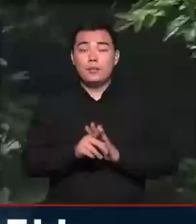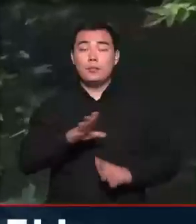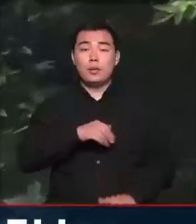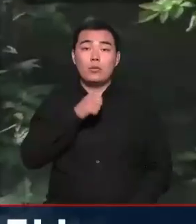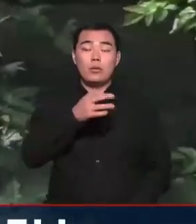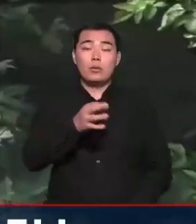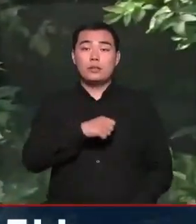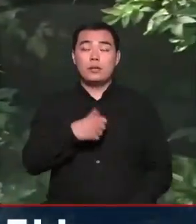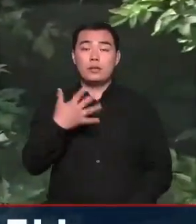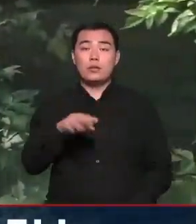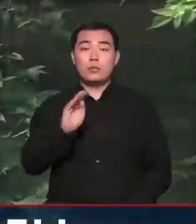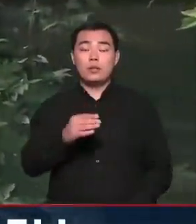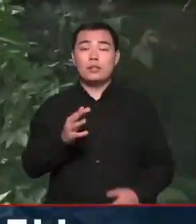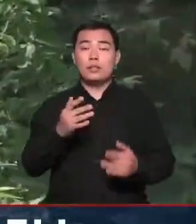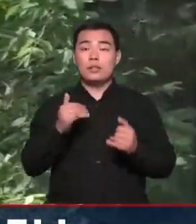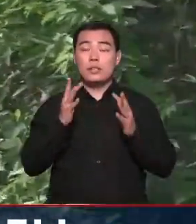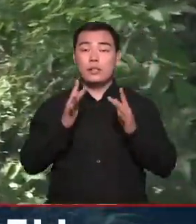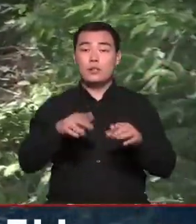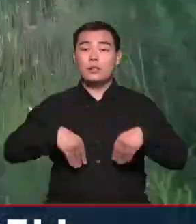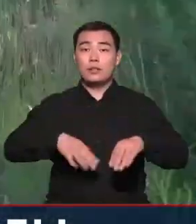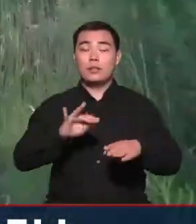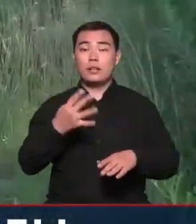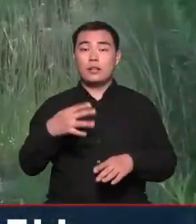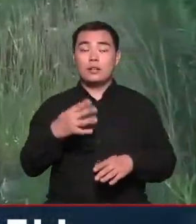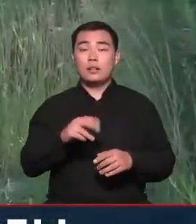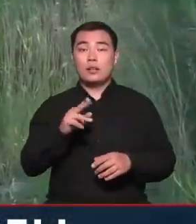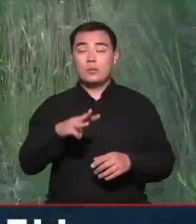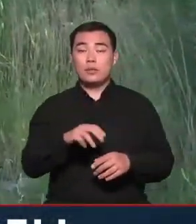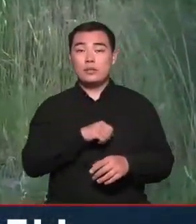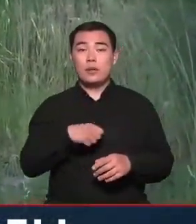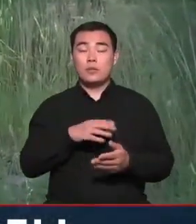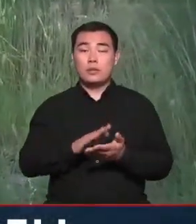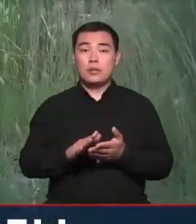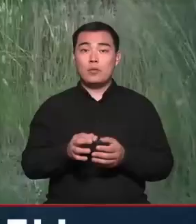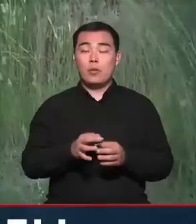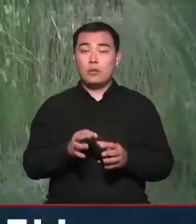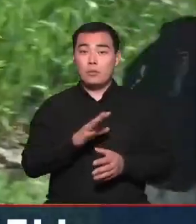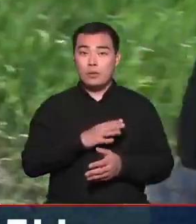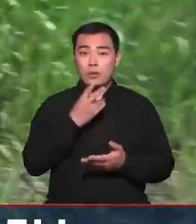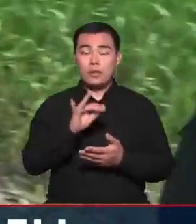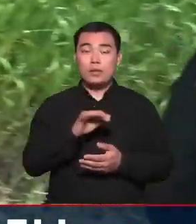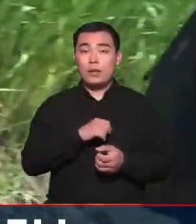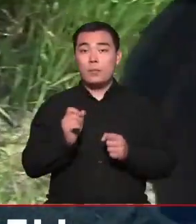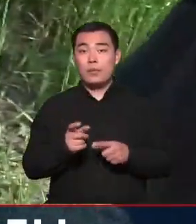облысында 50 мыңнан астам ағаш отырғызылып, 40 шақты өзен көлдер тазартылды. 130 заңсыз тасталған